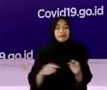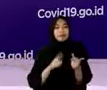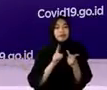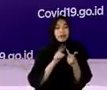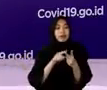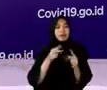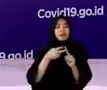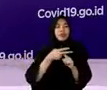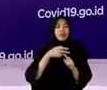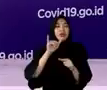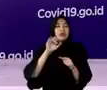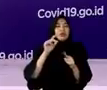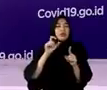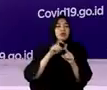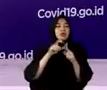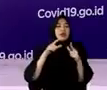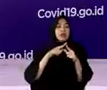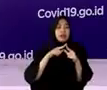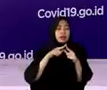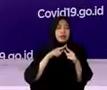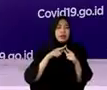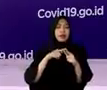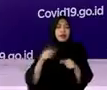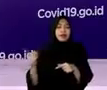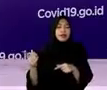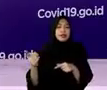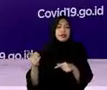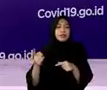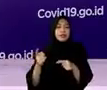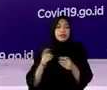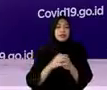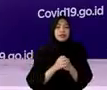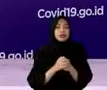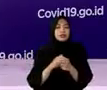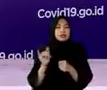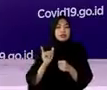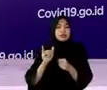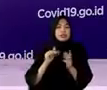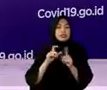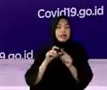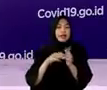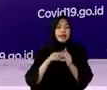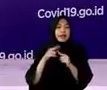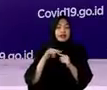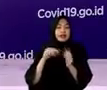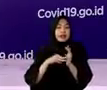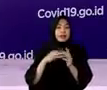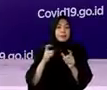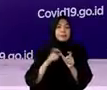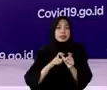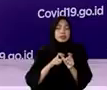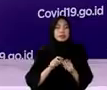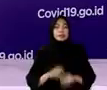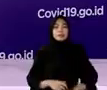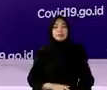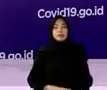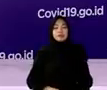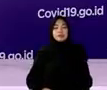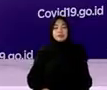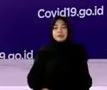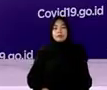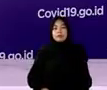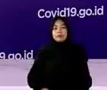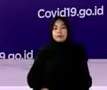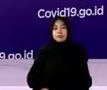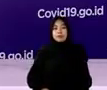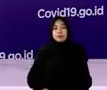Firda Lokadata.id dan Thea IDN Times. Pertanyaannya minta